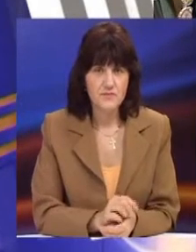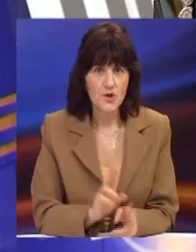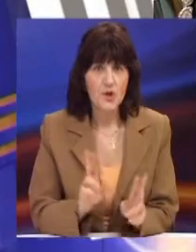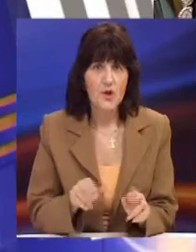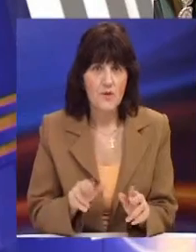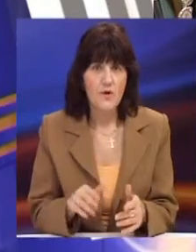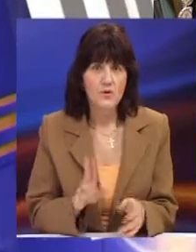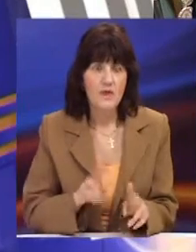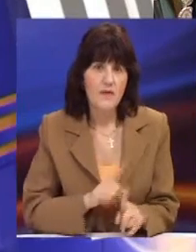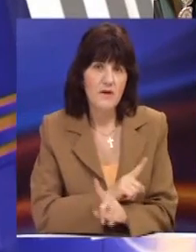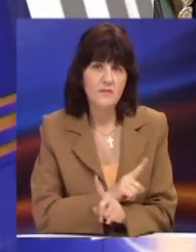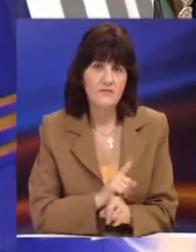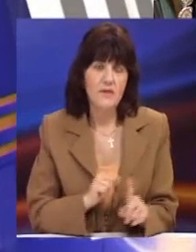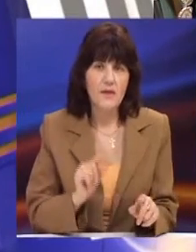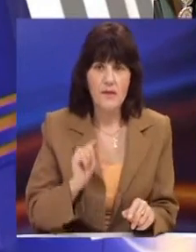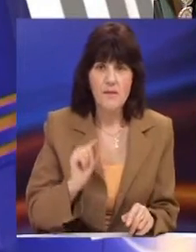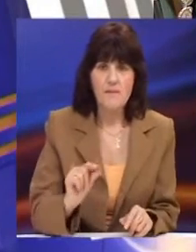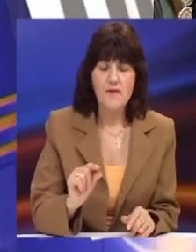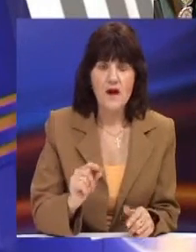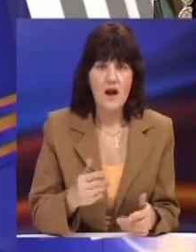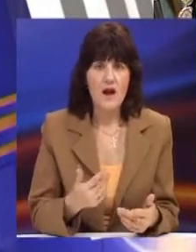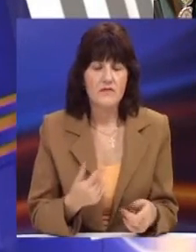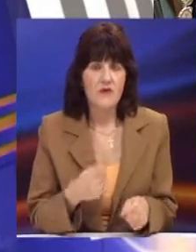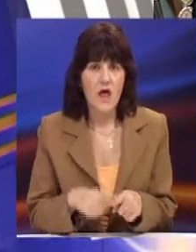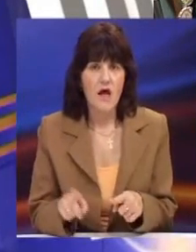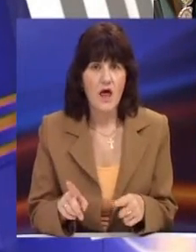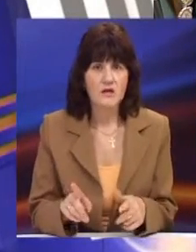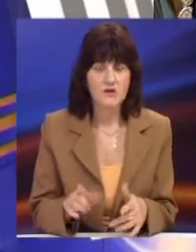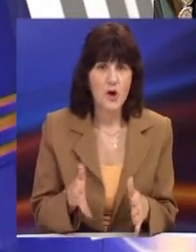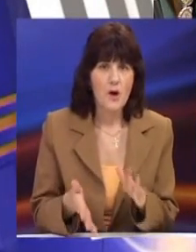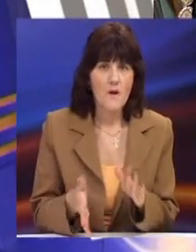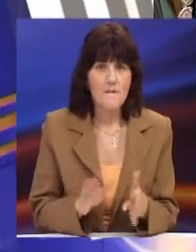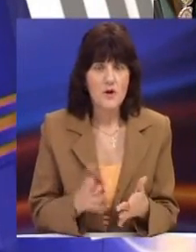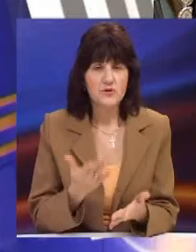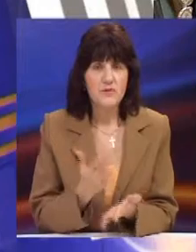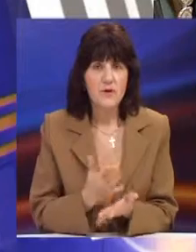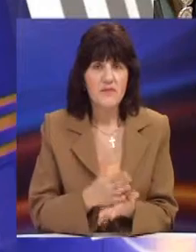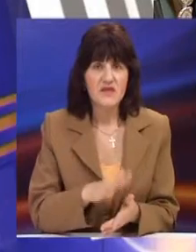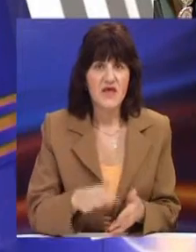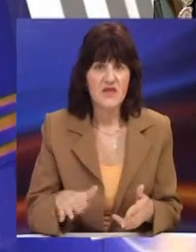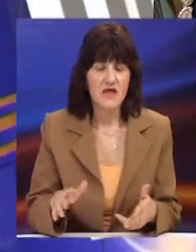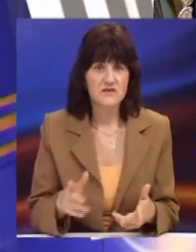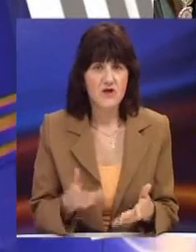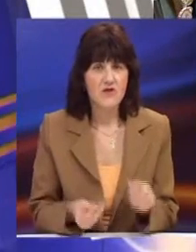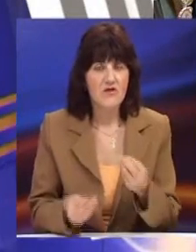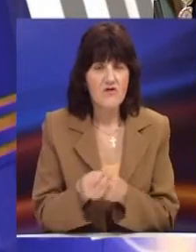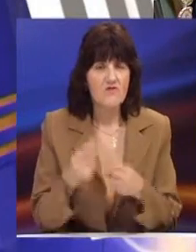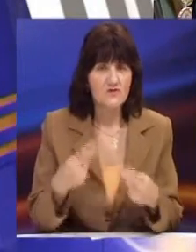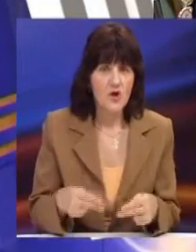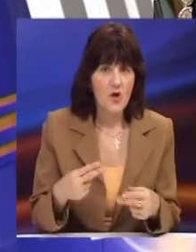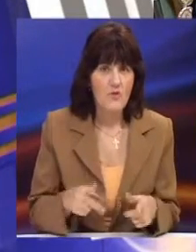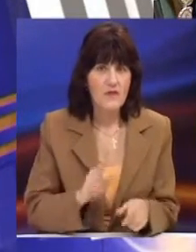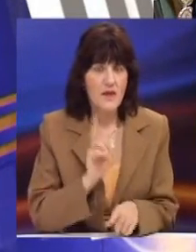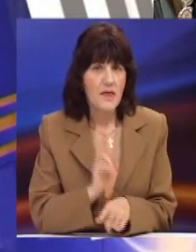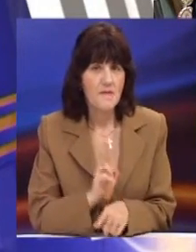da se desi. Ima tako nekih malih tendencija da postoji mogućnost da će to decu malo uznemiriti ili